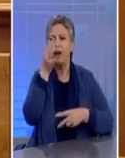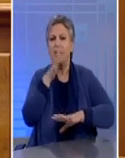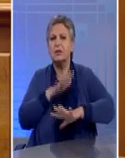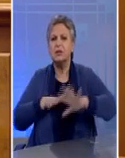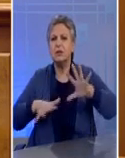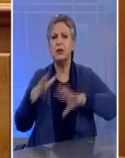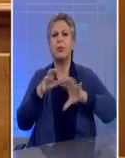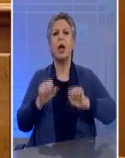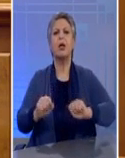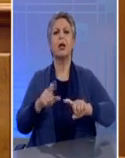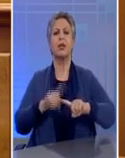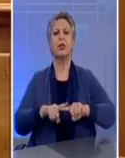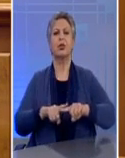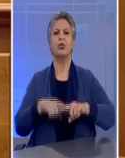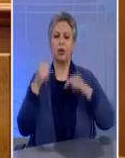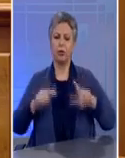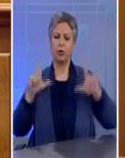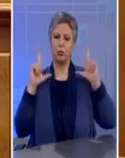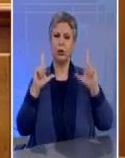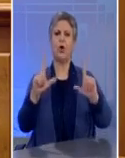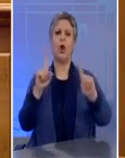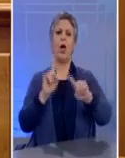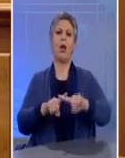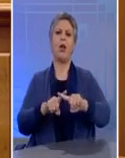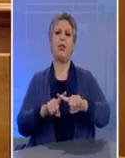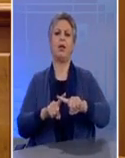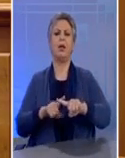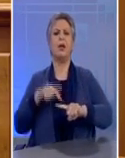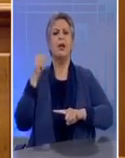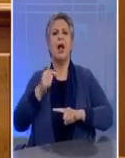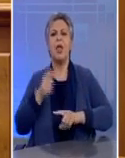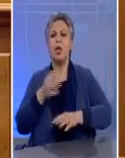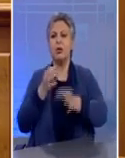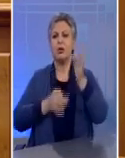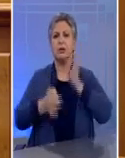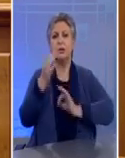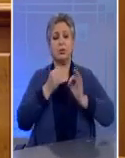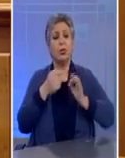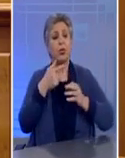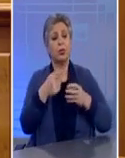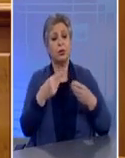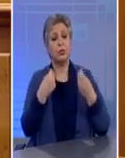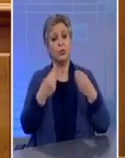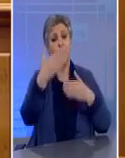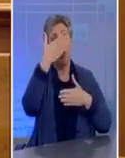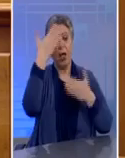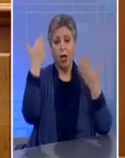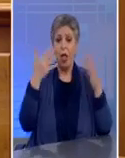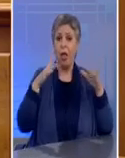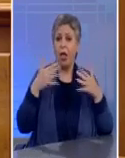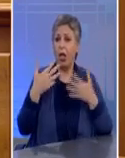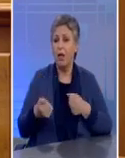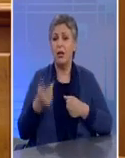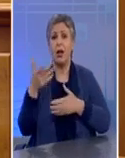Αυτό είναι η Ελλάδα. Και εδώ αγωνίζεστε να μας πείσετε ότι όλα είναι αγγελικά πλασμένα.